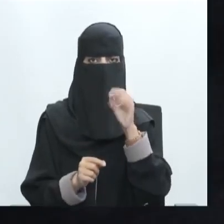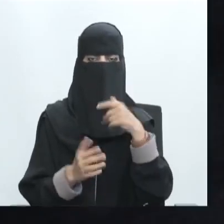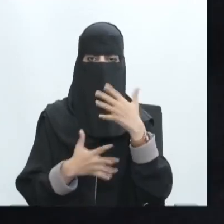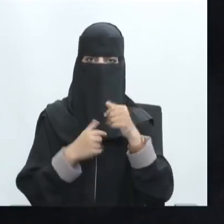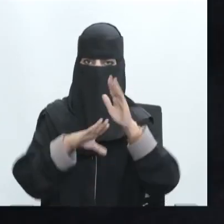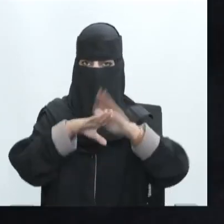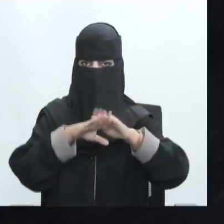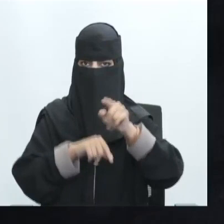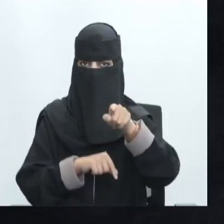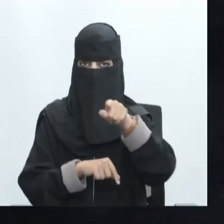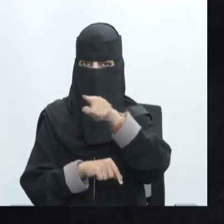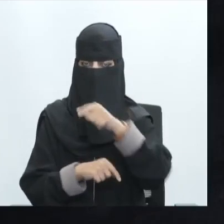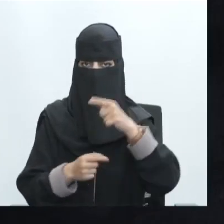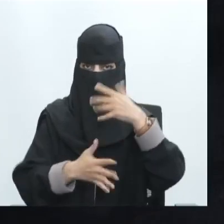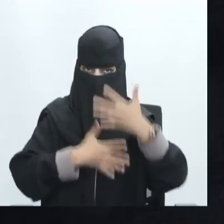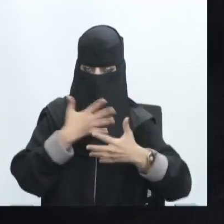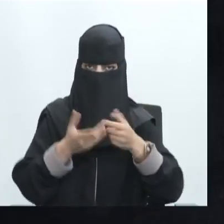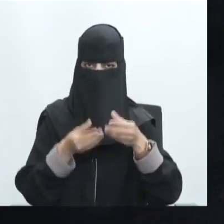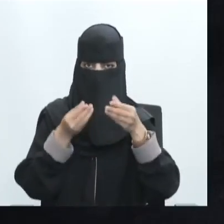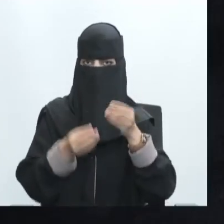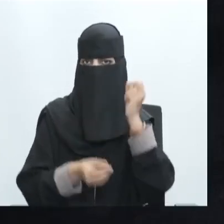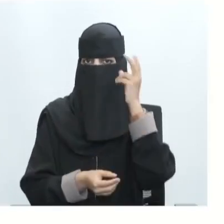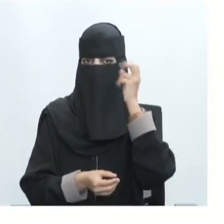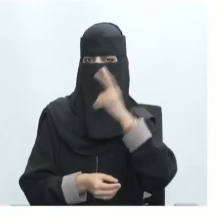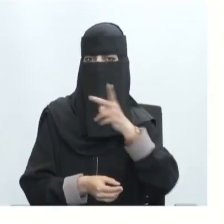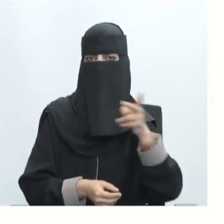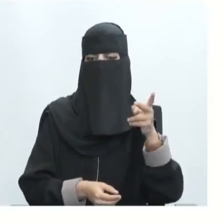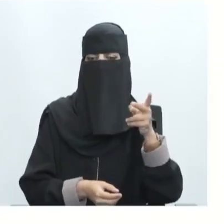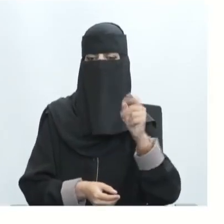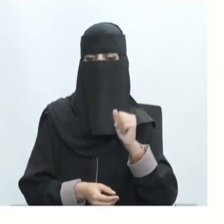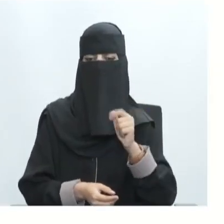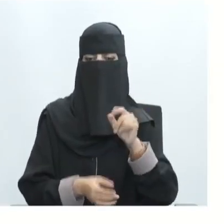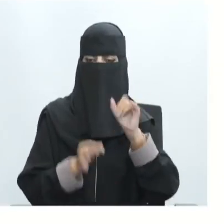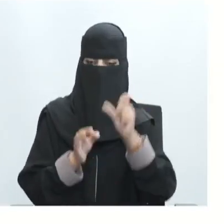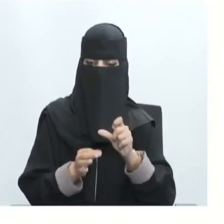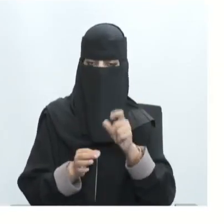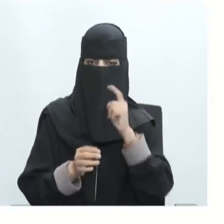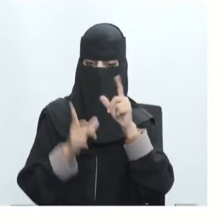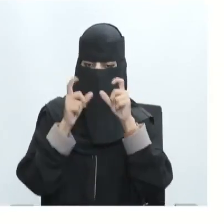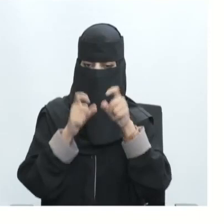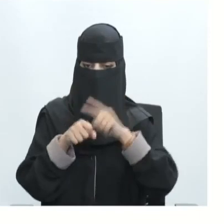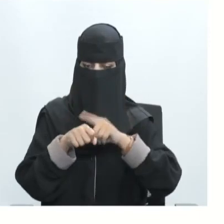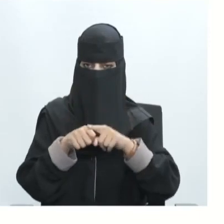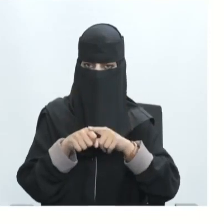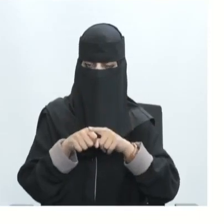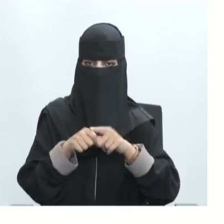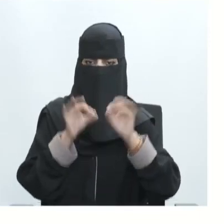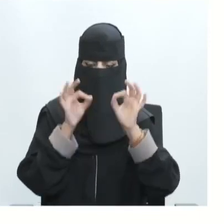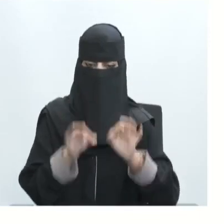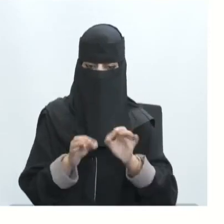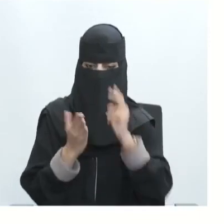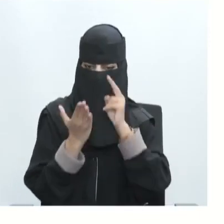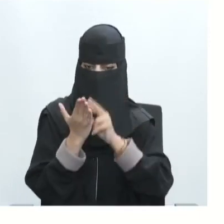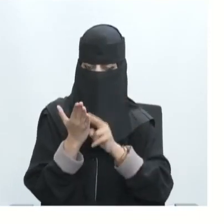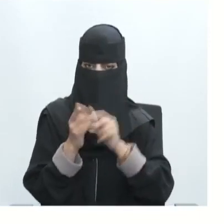اطلب منك ان تحاول تقديم امثله اخرى من المنطق الصوري الى منطق الاستقراء